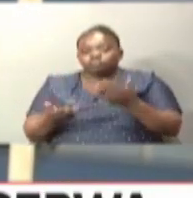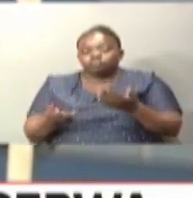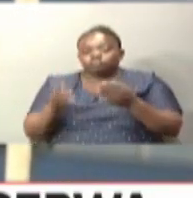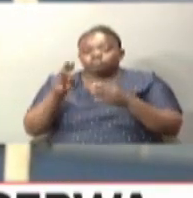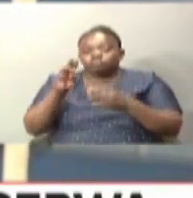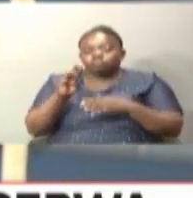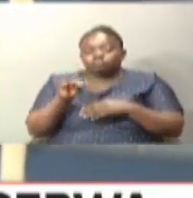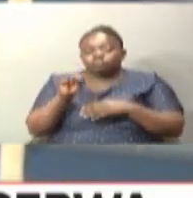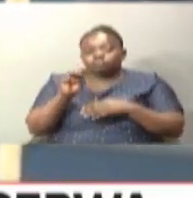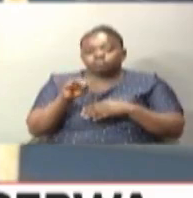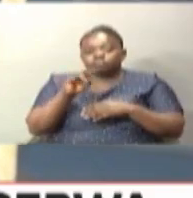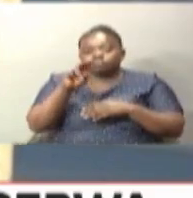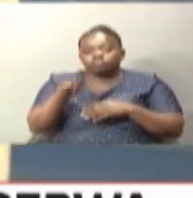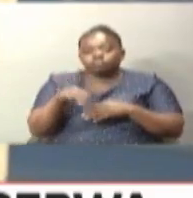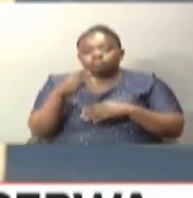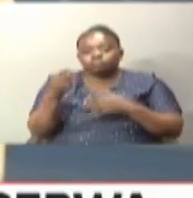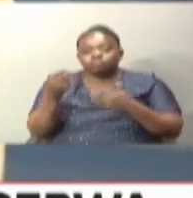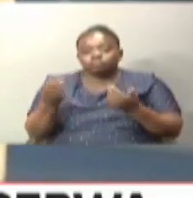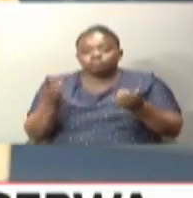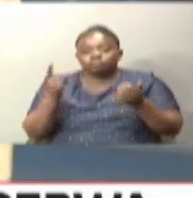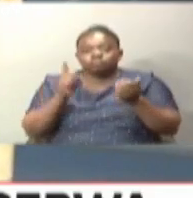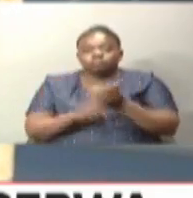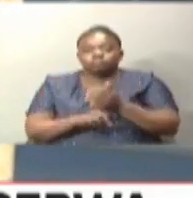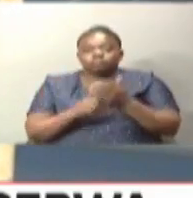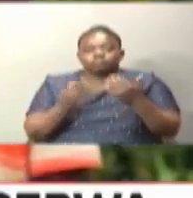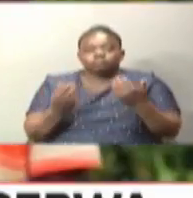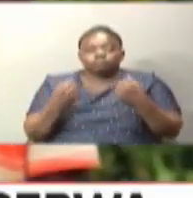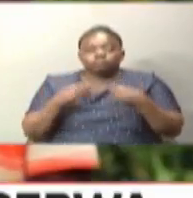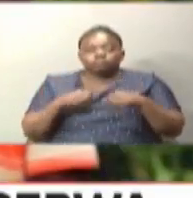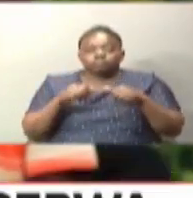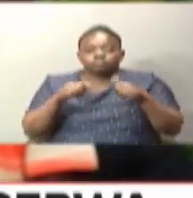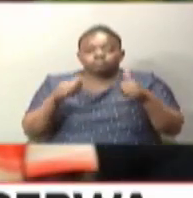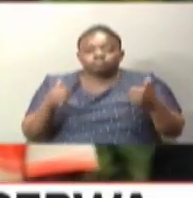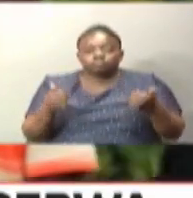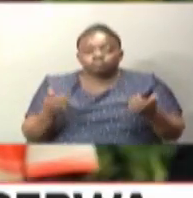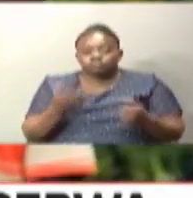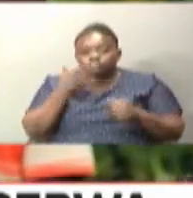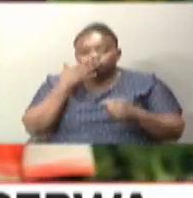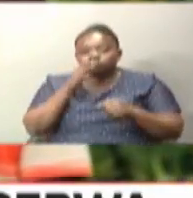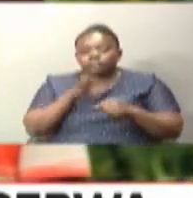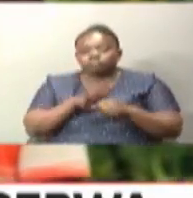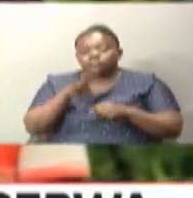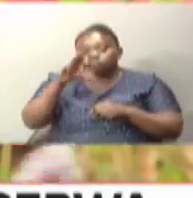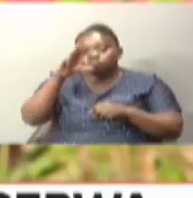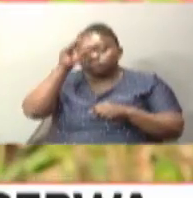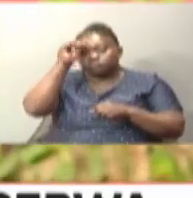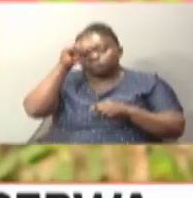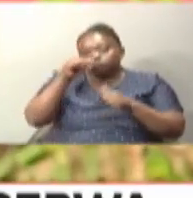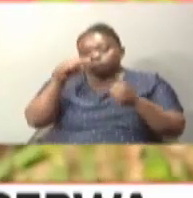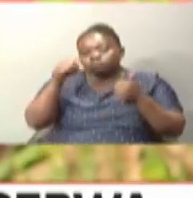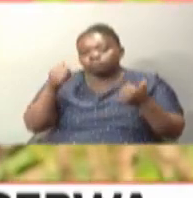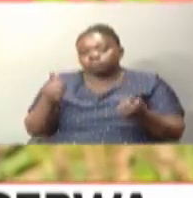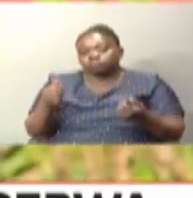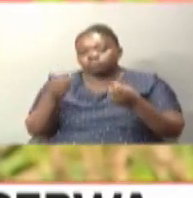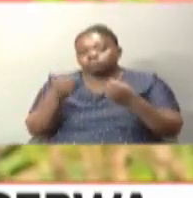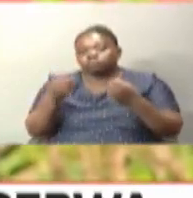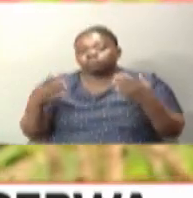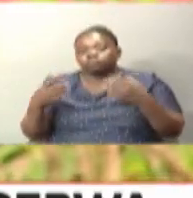atugwa. Nakati ke tubifunye tugenda kukola bulungi. Tumusuubiza okusoma obulungi.